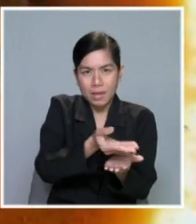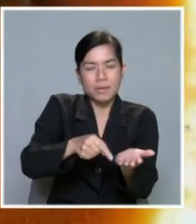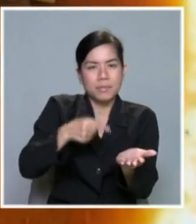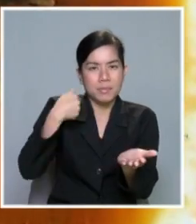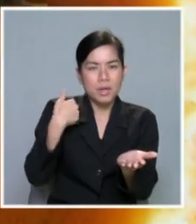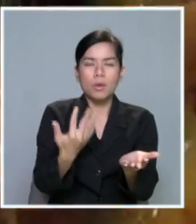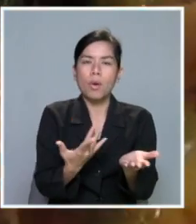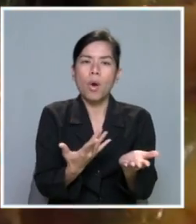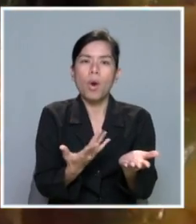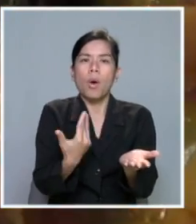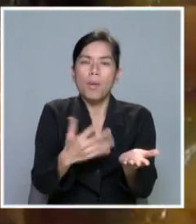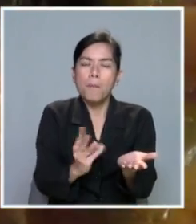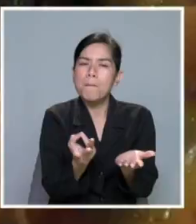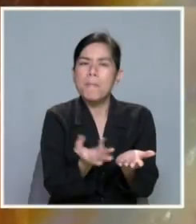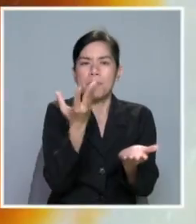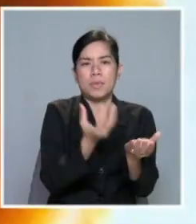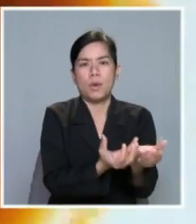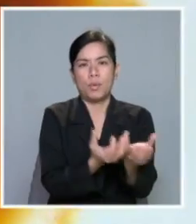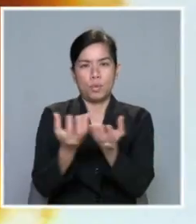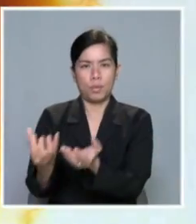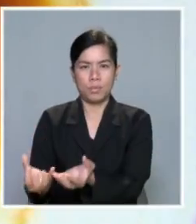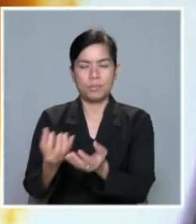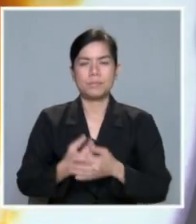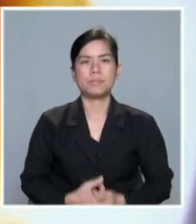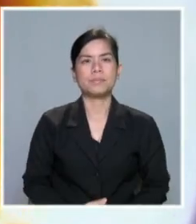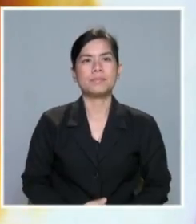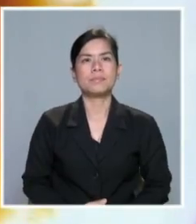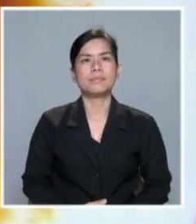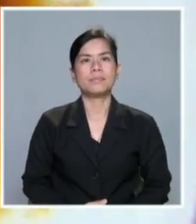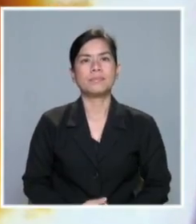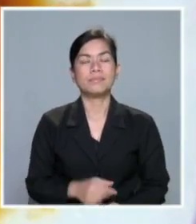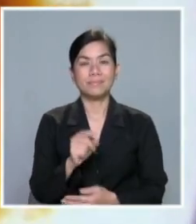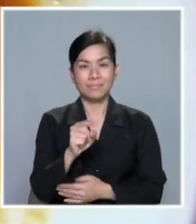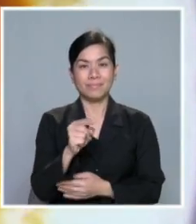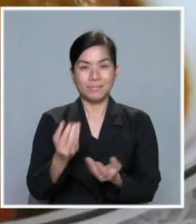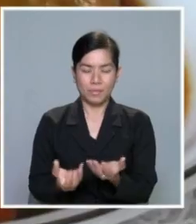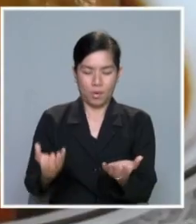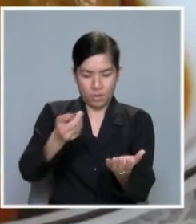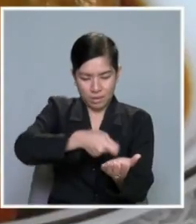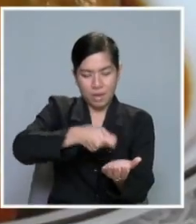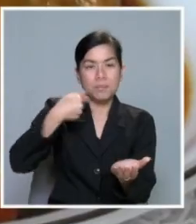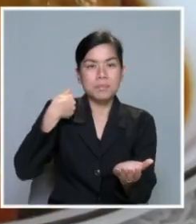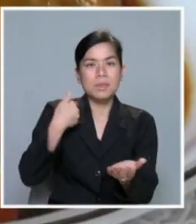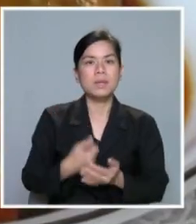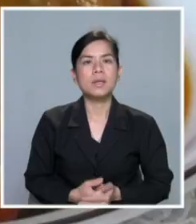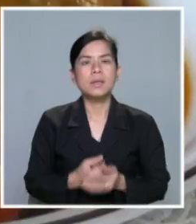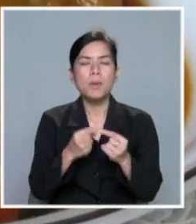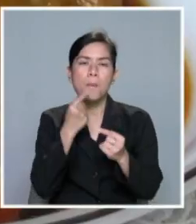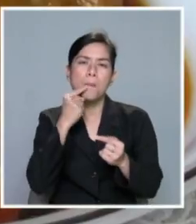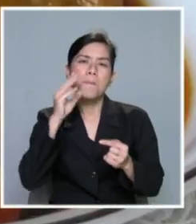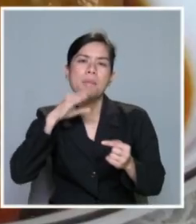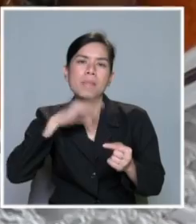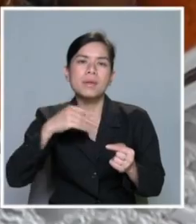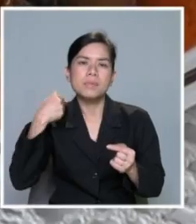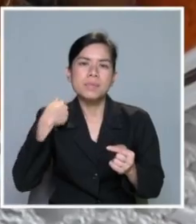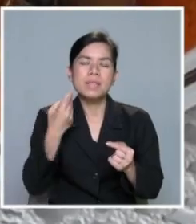ไฟแล้วจึงยกลงจากเตาได้เวลาตักใส่จานแต่งด้วยพริกชี้ฟ้าเล็กน้อยให้สวยงามพร้อม